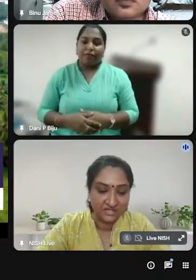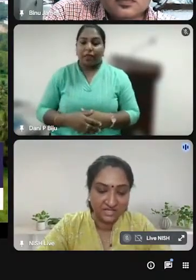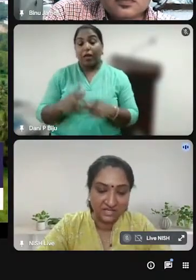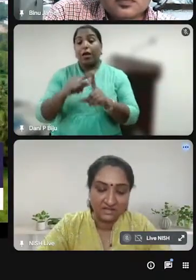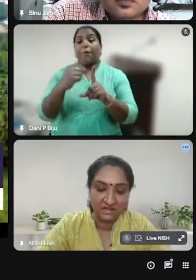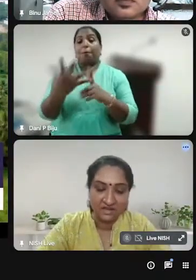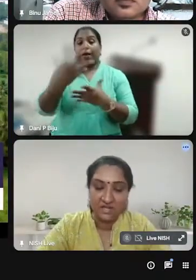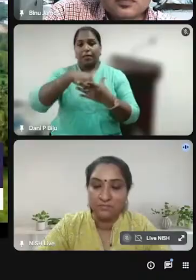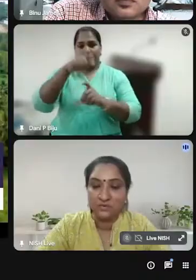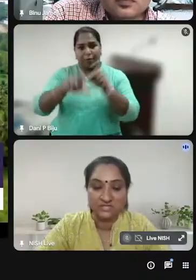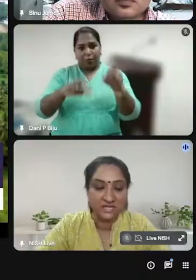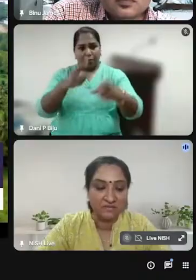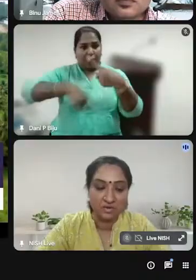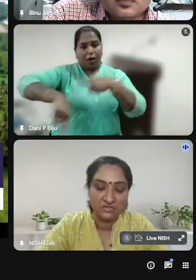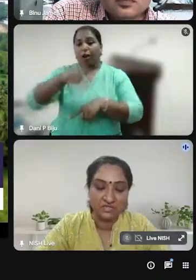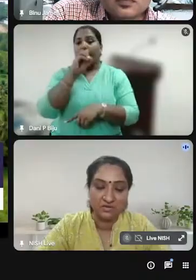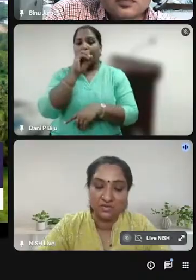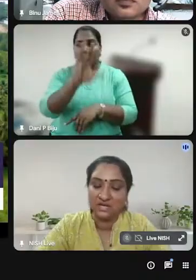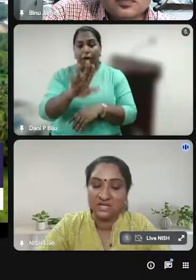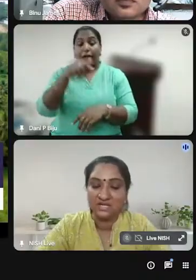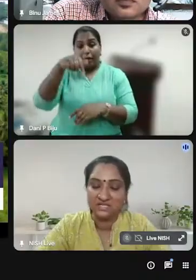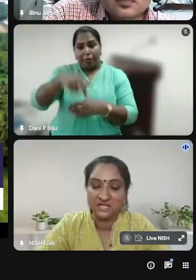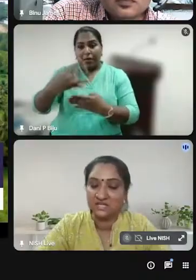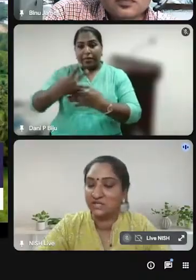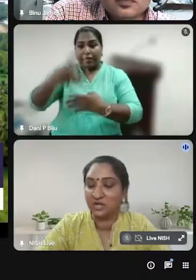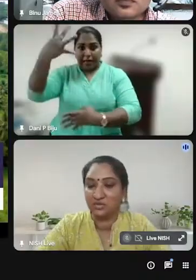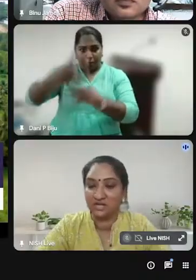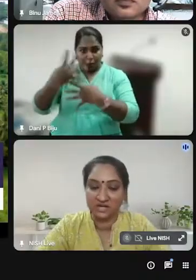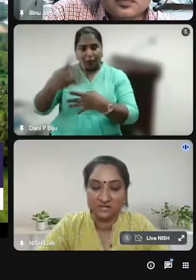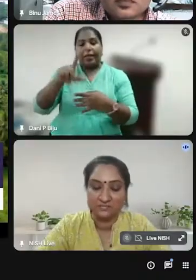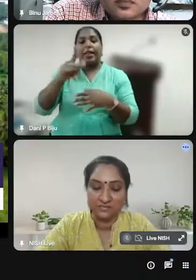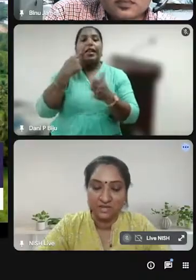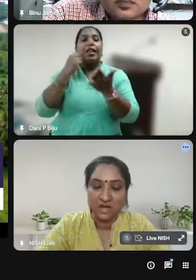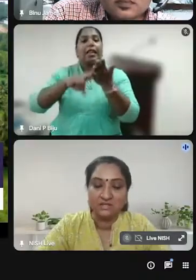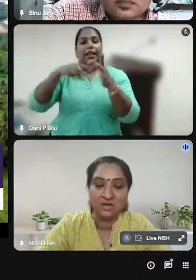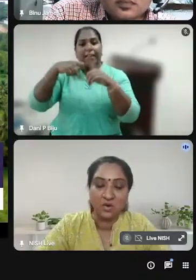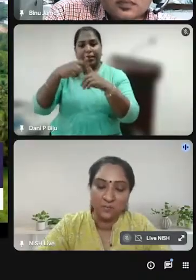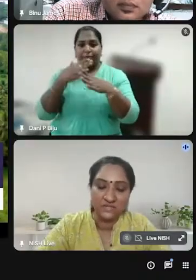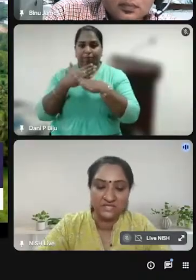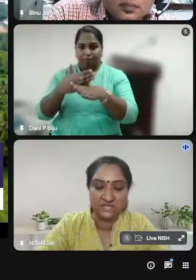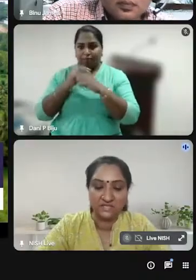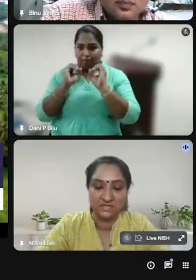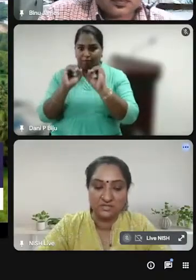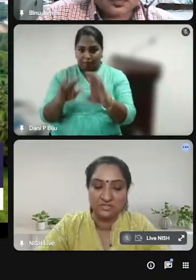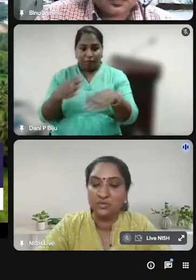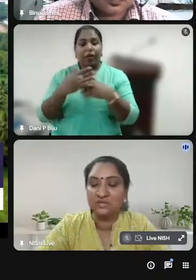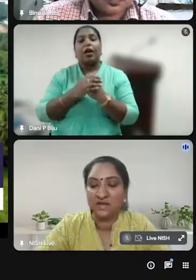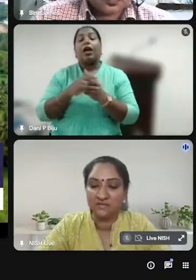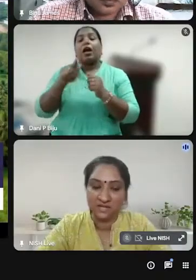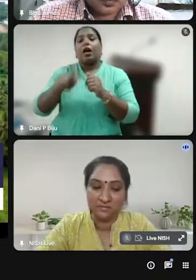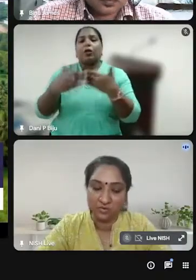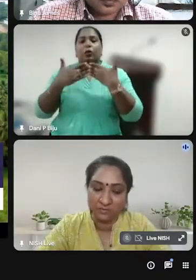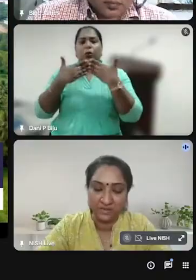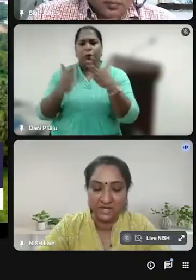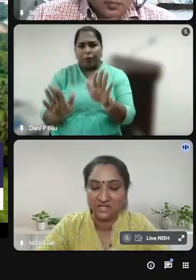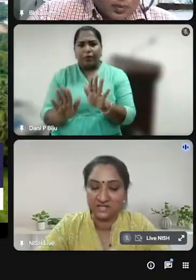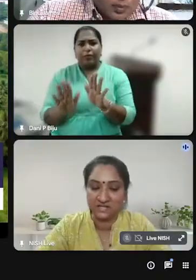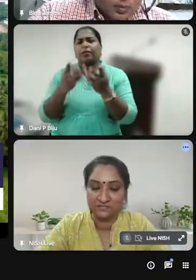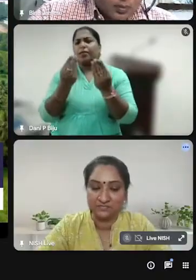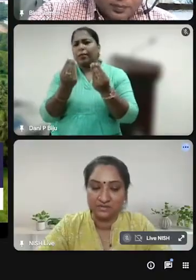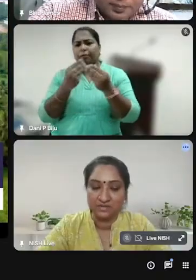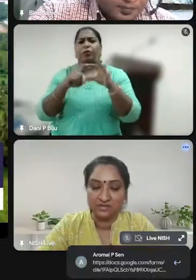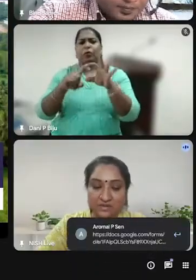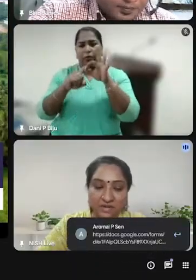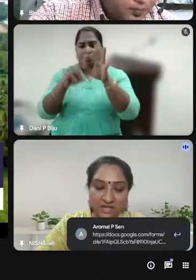പങ്കെടുക്കുന്നവരുടെ ശ്രദ്ധയ്ക്ക് ഇപ്പോൾ ചാറ്റ് ബോക്സിൽ ഒരു ലിങ്ക് ഷെയർ ചെയ്യുന്നതാണ്. അത് ഓപ്പൺ ചെയ്ത് ചോദ്യാവലി